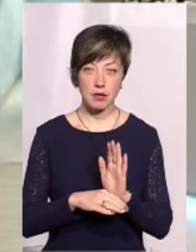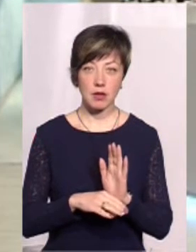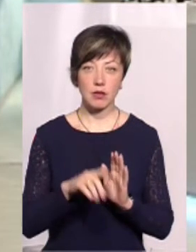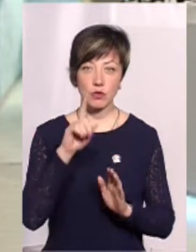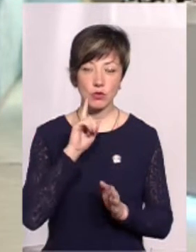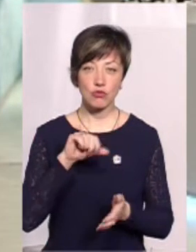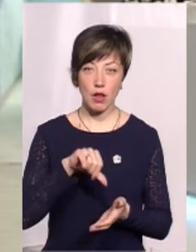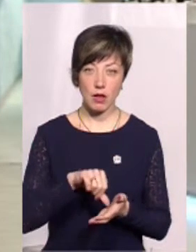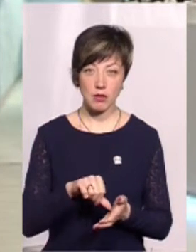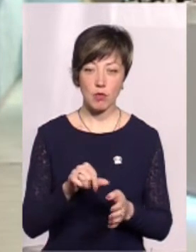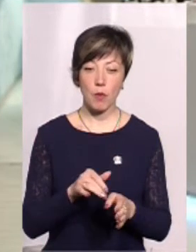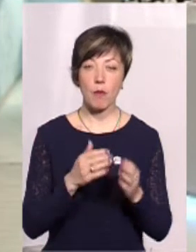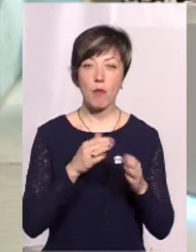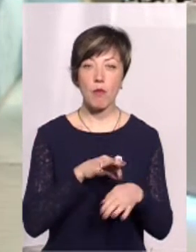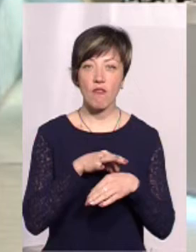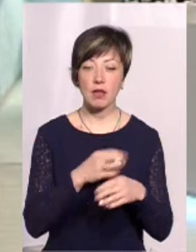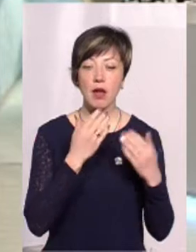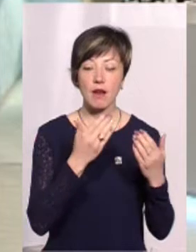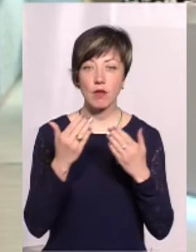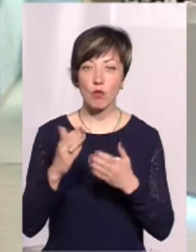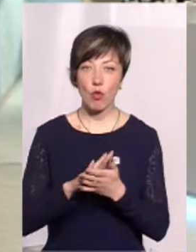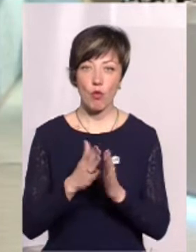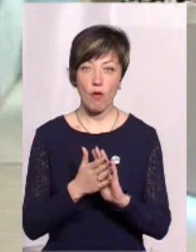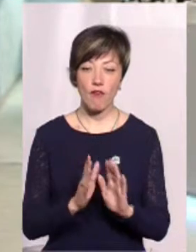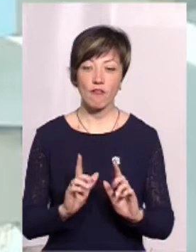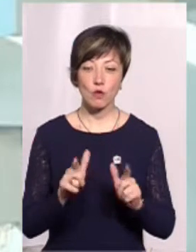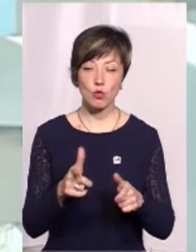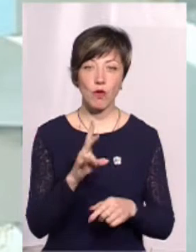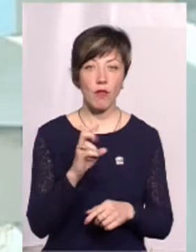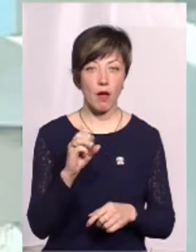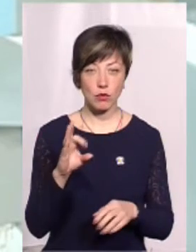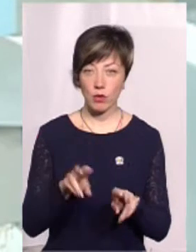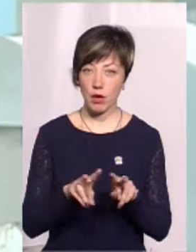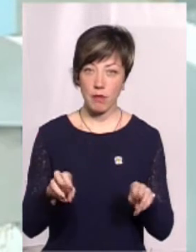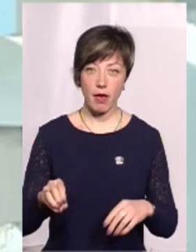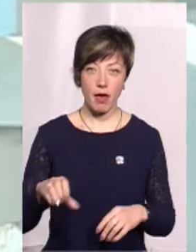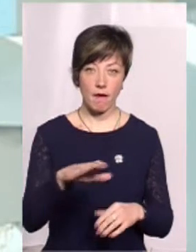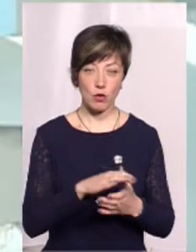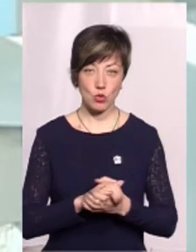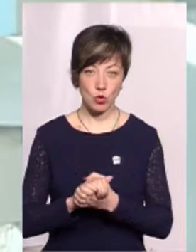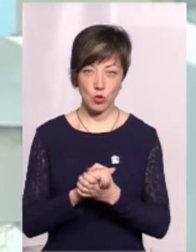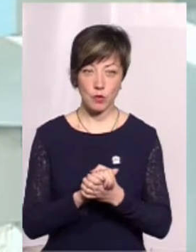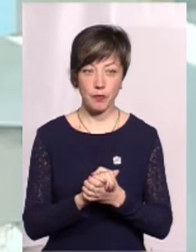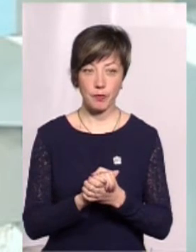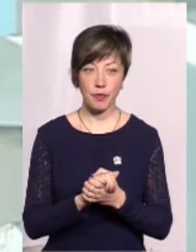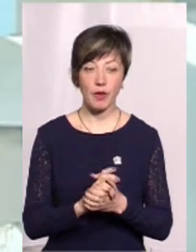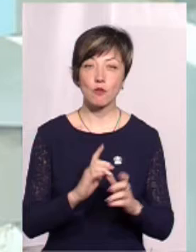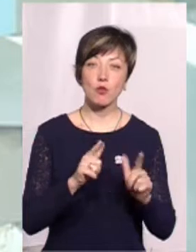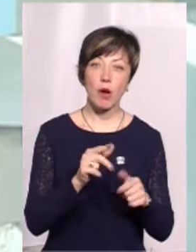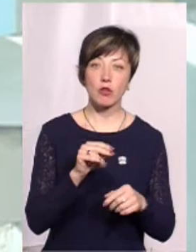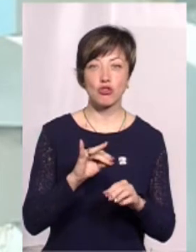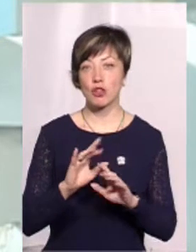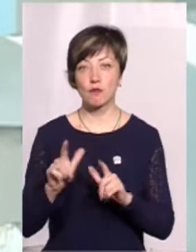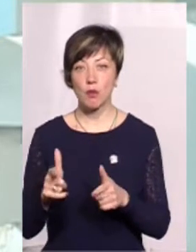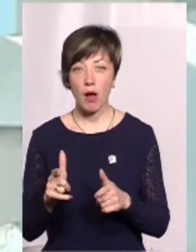членства, то буде проведено референдум про умови вступу в НАТО. Те ж саме з Європейським Союзом. Не про те, вступаємо